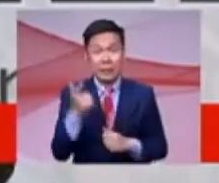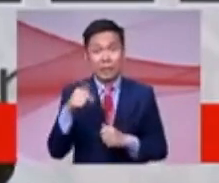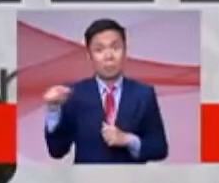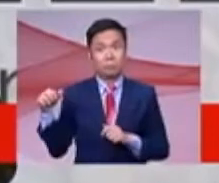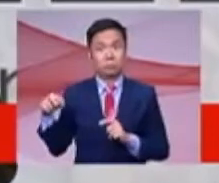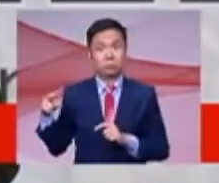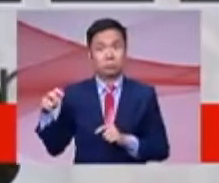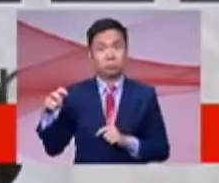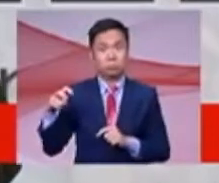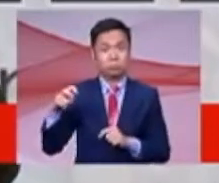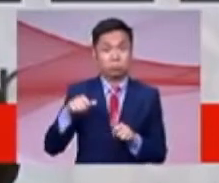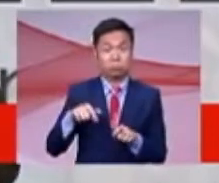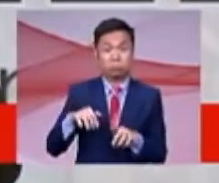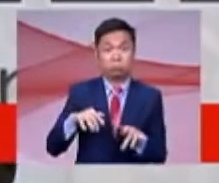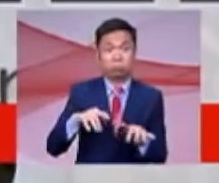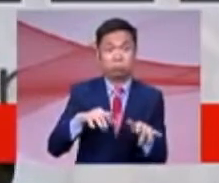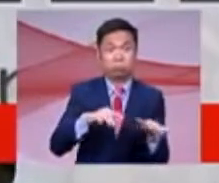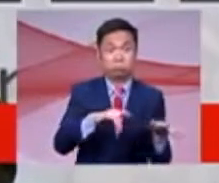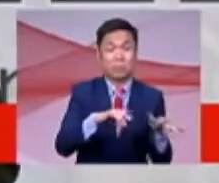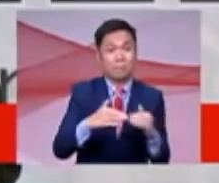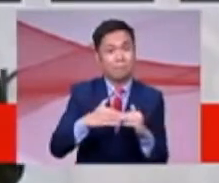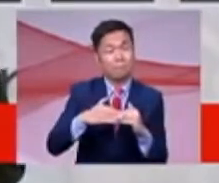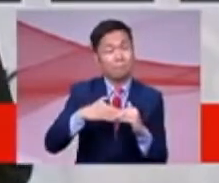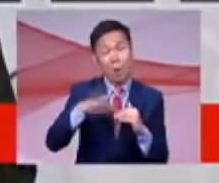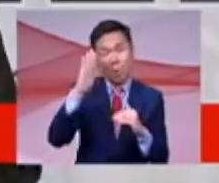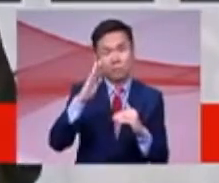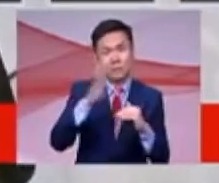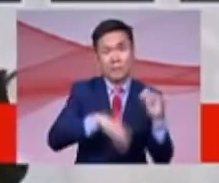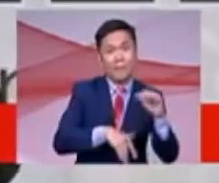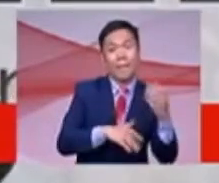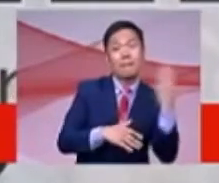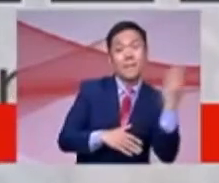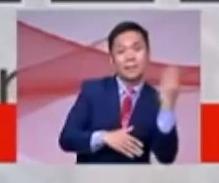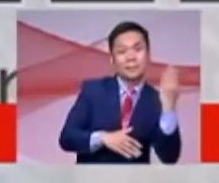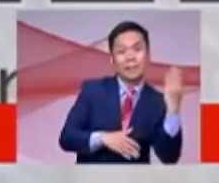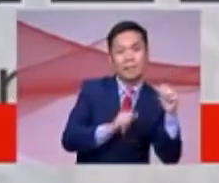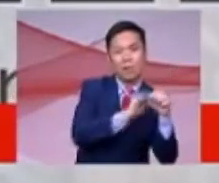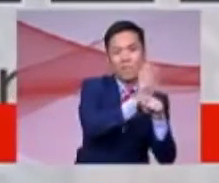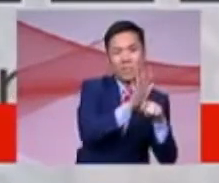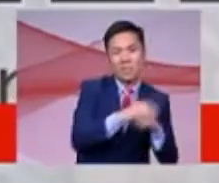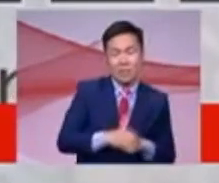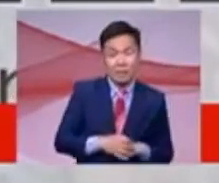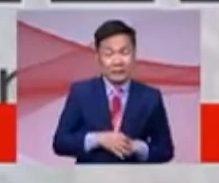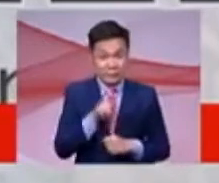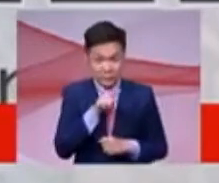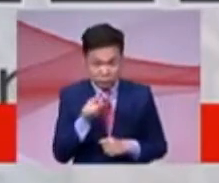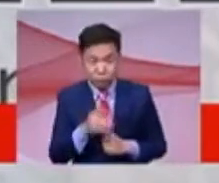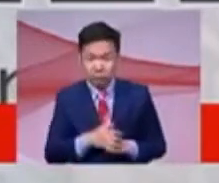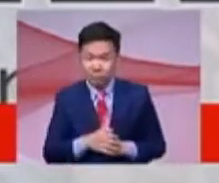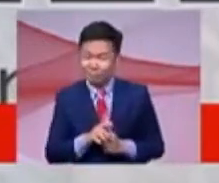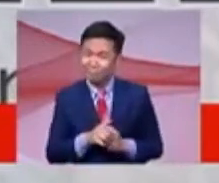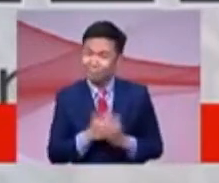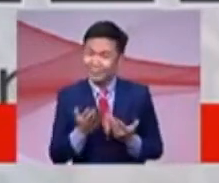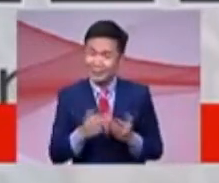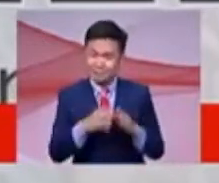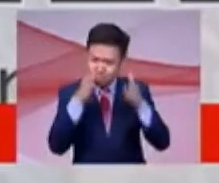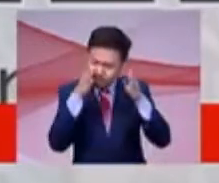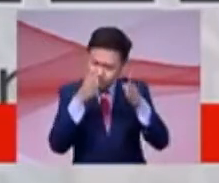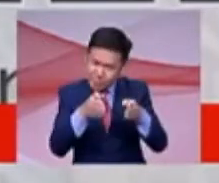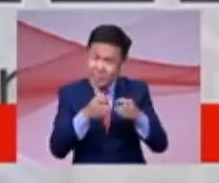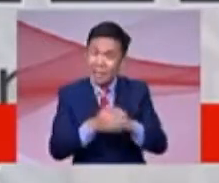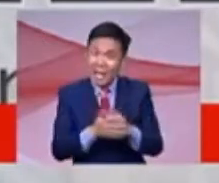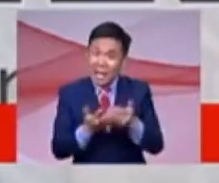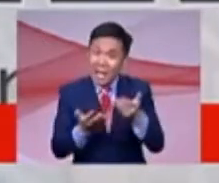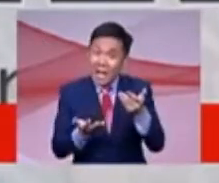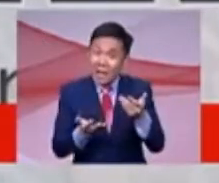keganasan virus tersebut lebih tinggi pada biasa. Jadi inilah satu yang kita kena lihat bagaimana kita